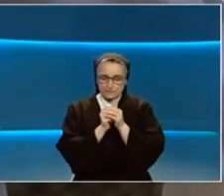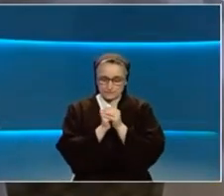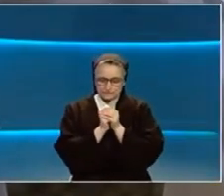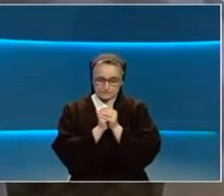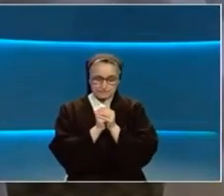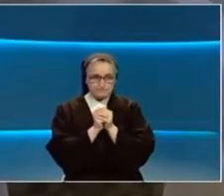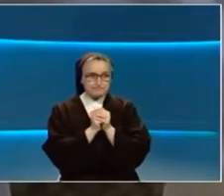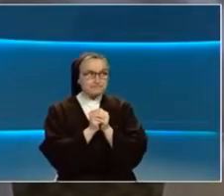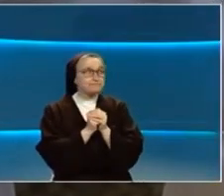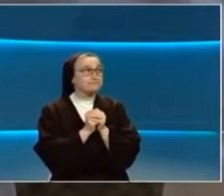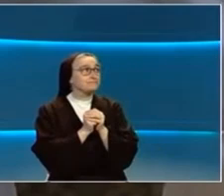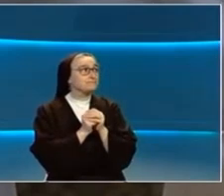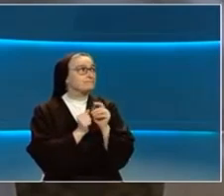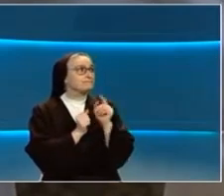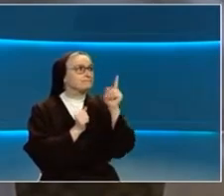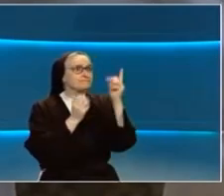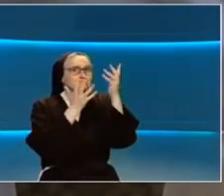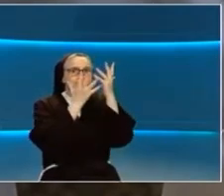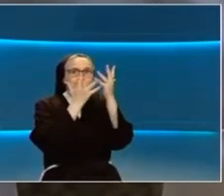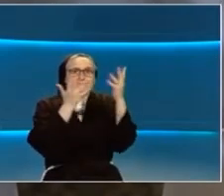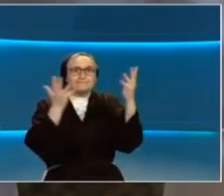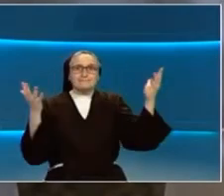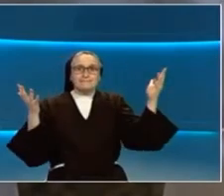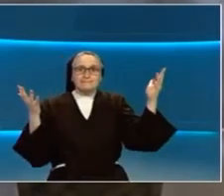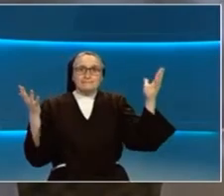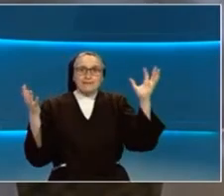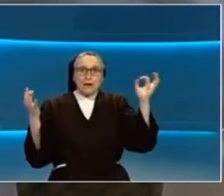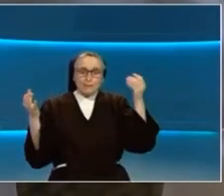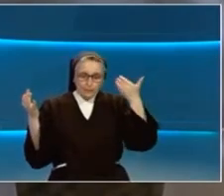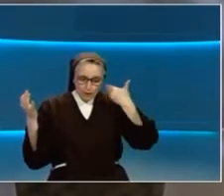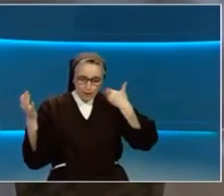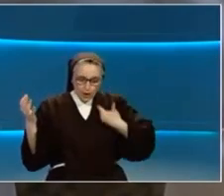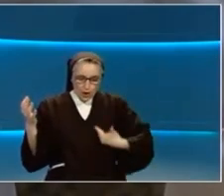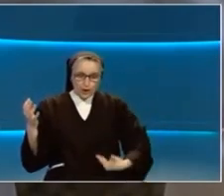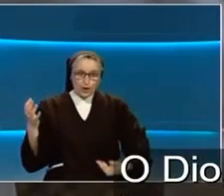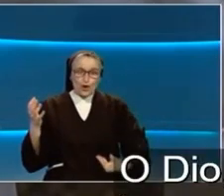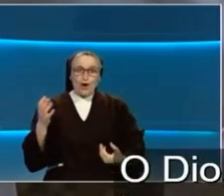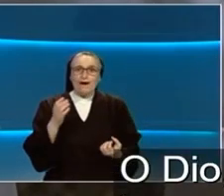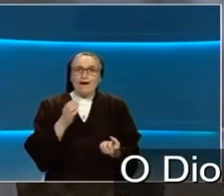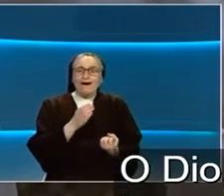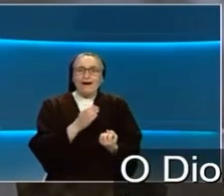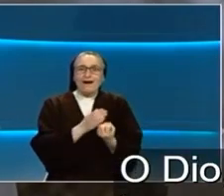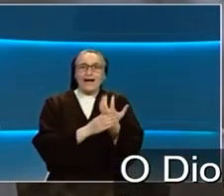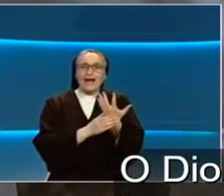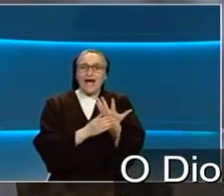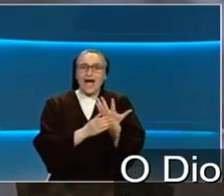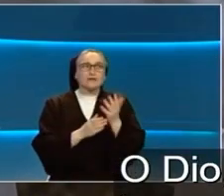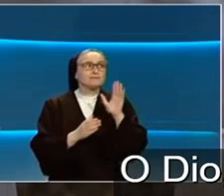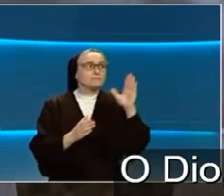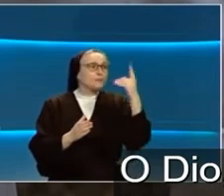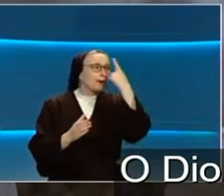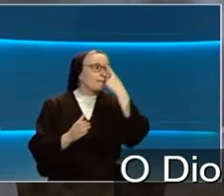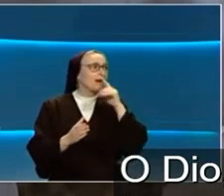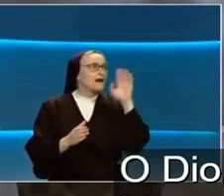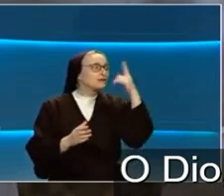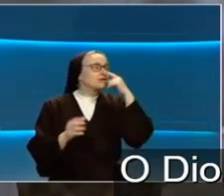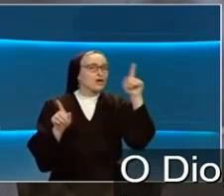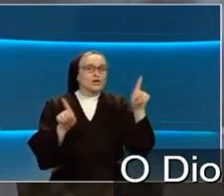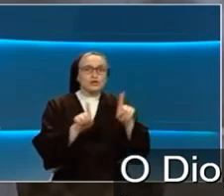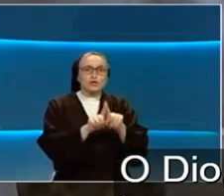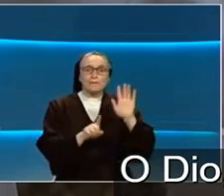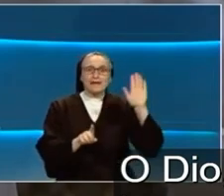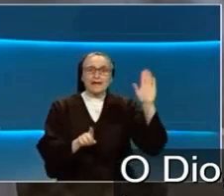Deus, qui mirabiliter creasti hominem, et meravigius redemisti, da nobis